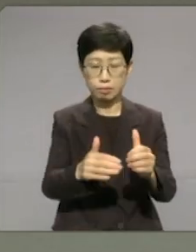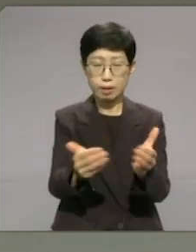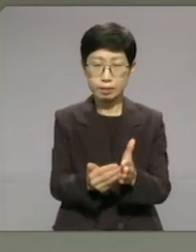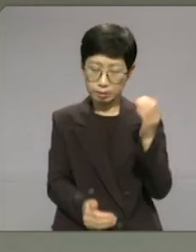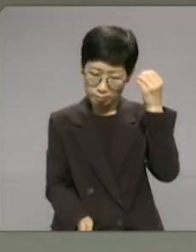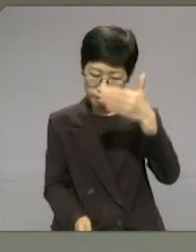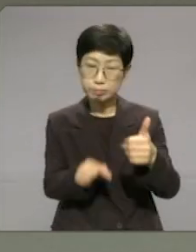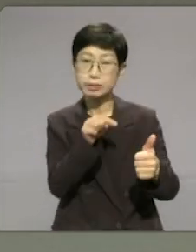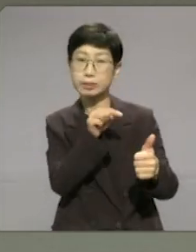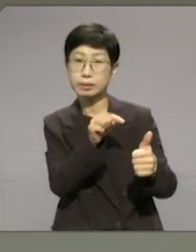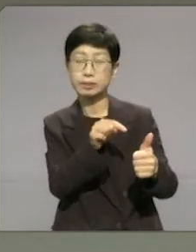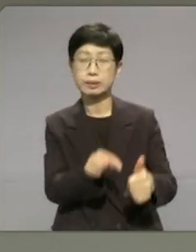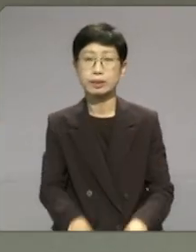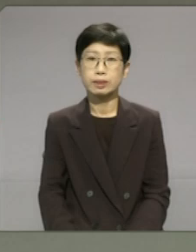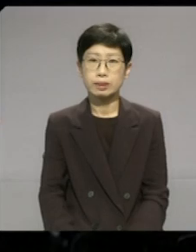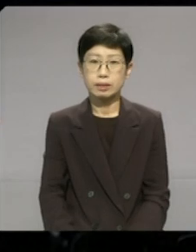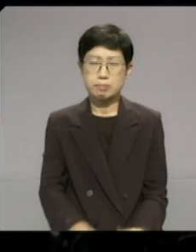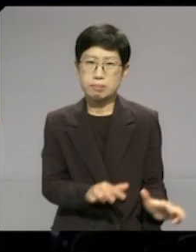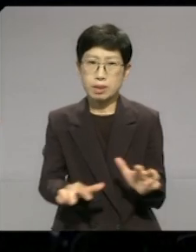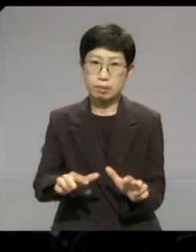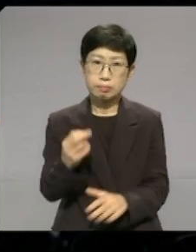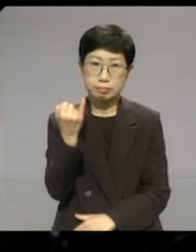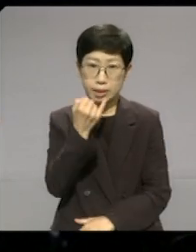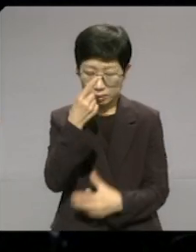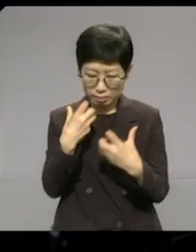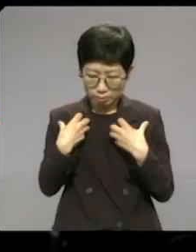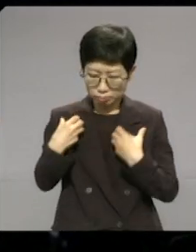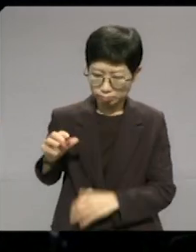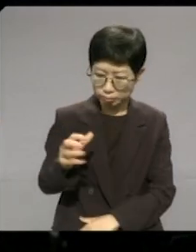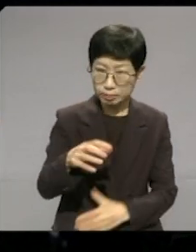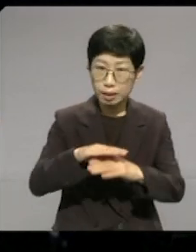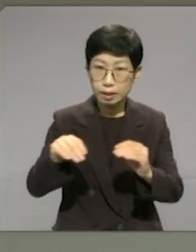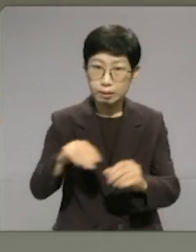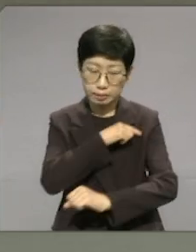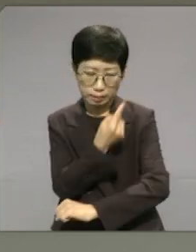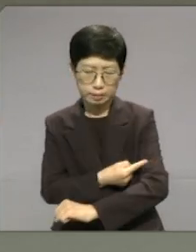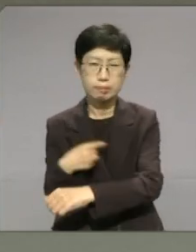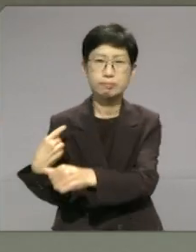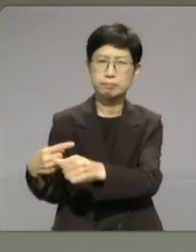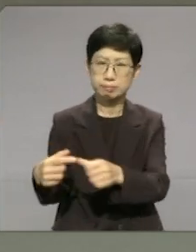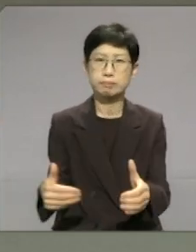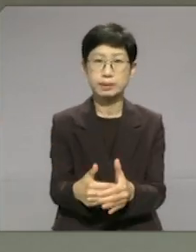후보인 도널드 트럼프 전 대통령은 곧장 바이든 행정부의 허리케인 대응 능력을 비판했습니다.